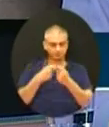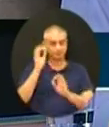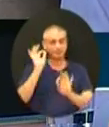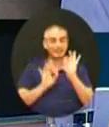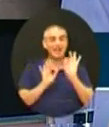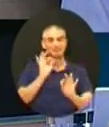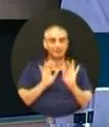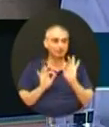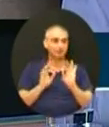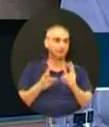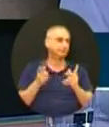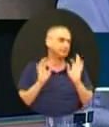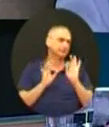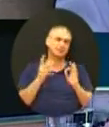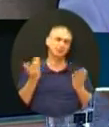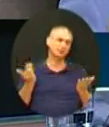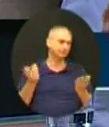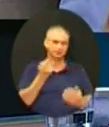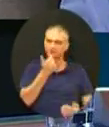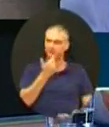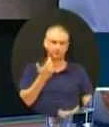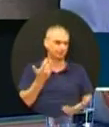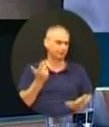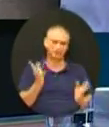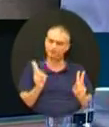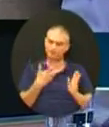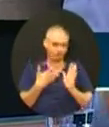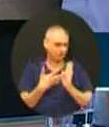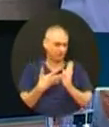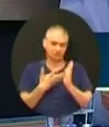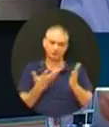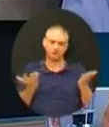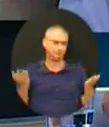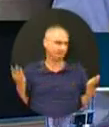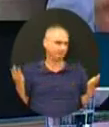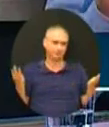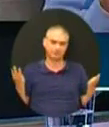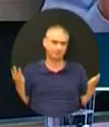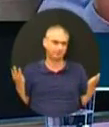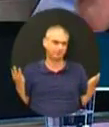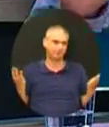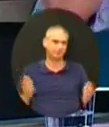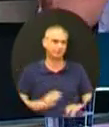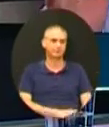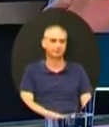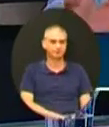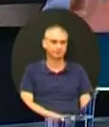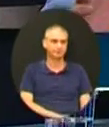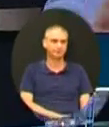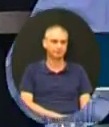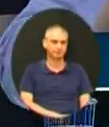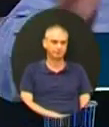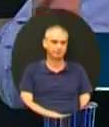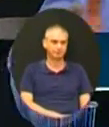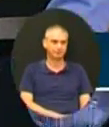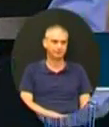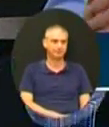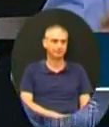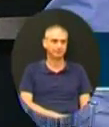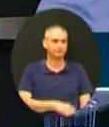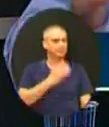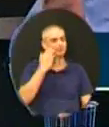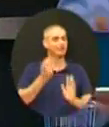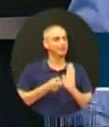ההסתה, ההסתה היא עניין כמעט בלתי מדיד, כמעט בלתי מדיד. אפשר לומר שהדרישה